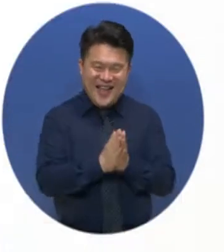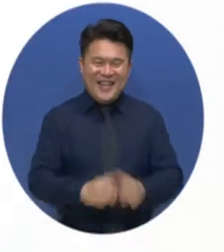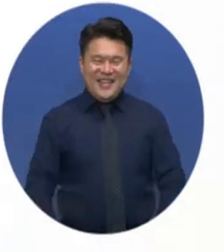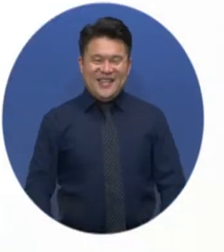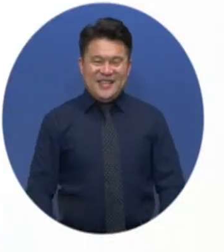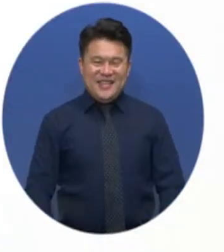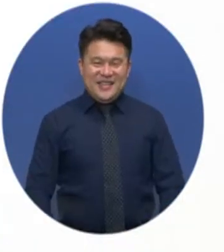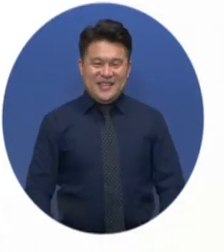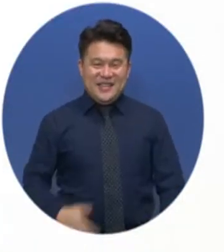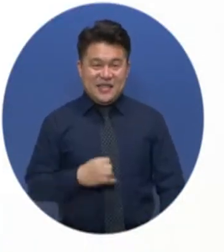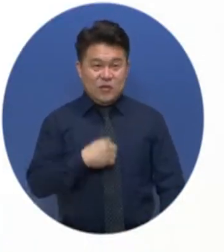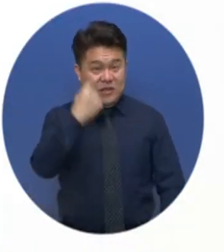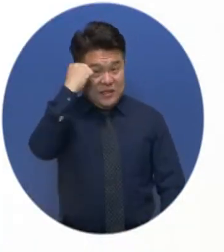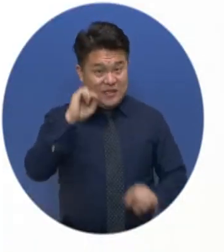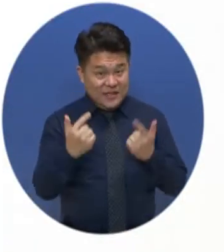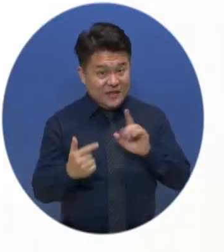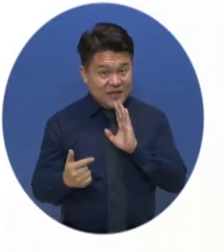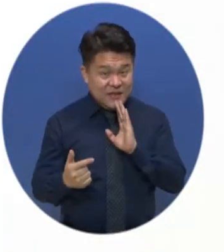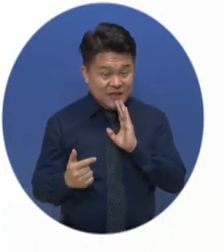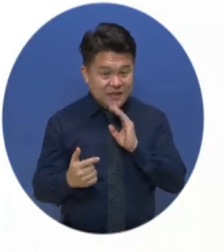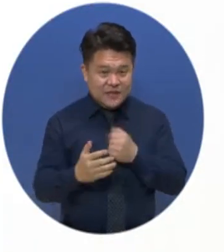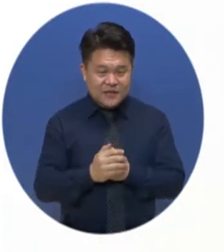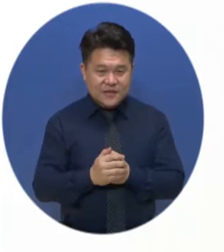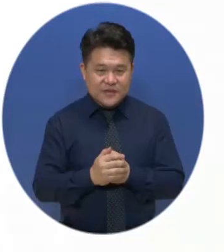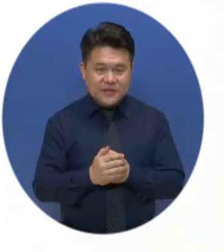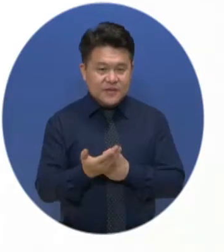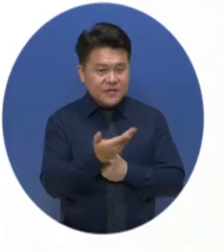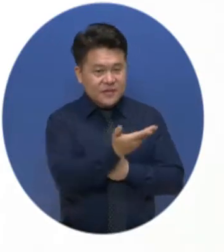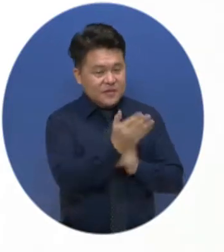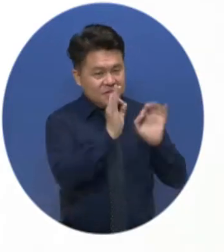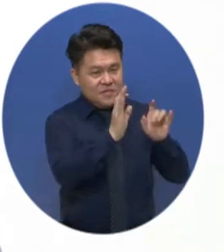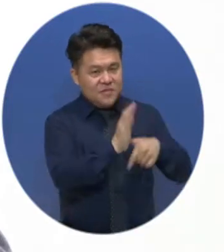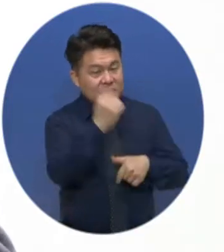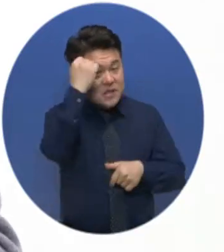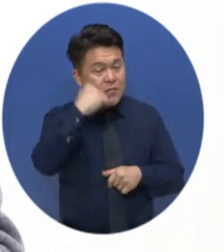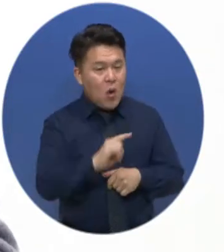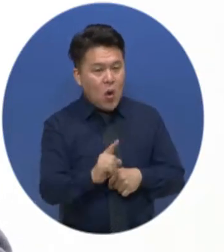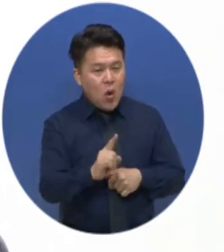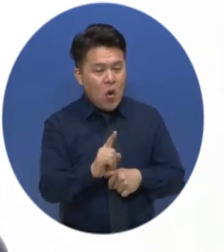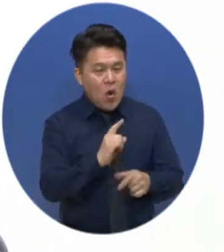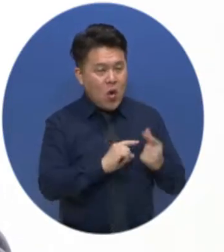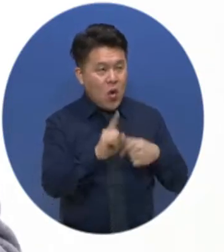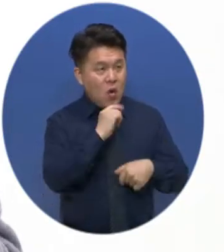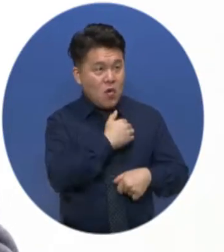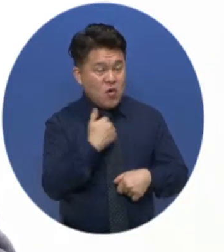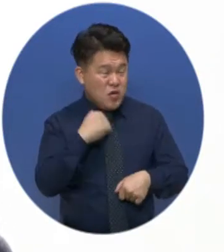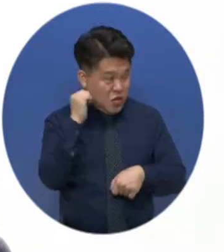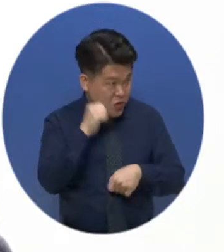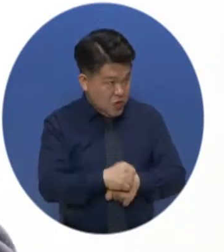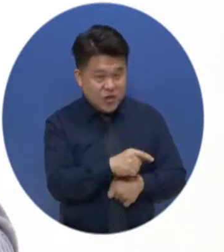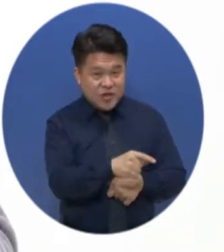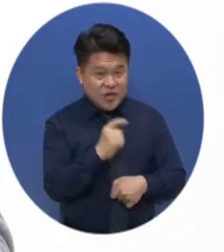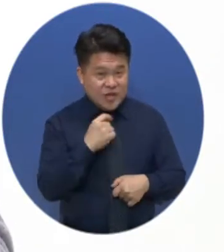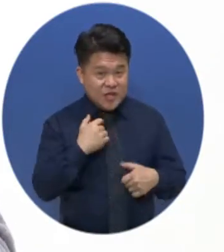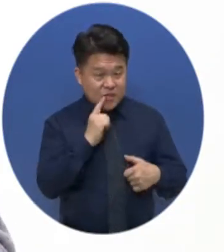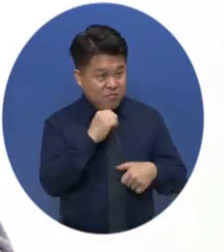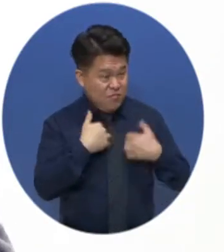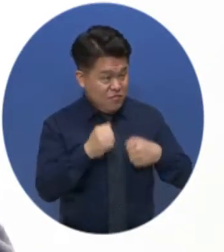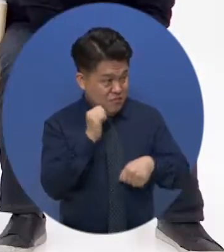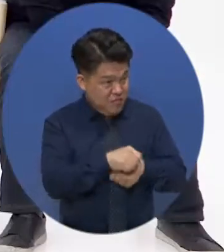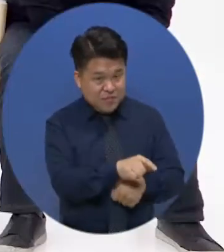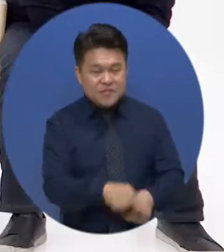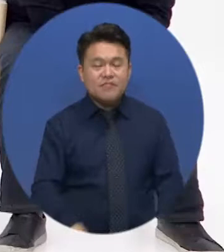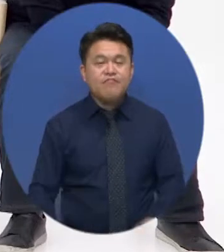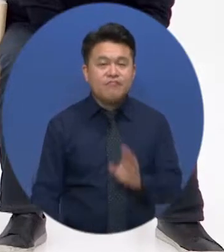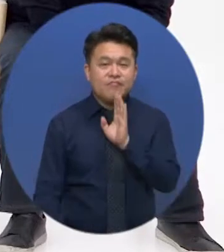아니 저만 느낀 게 아니죠. 지금 김영 씨가 보면은 무대 위에서 훨씬 더 자신감 있고 훨씬 더 재밌게 말씀을 하는 것 같지 않아요?